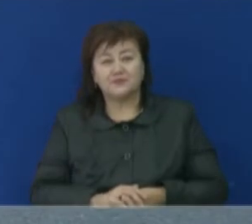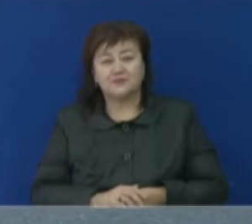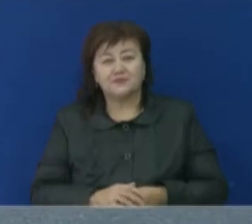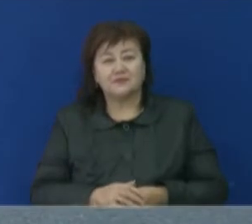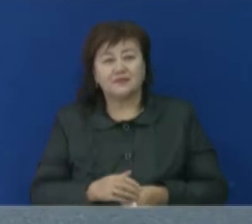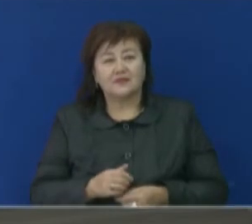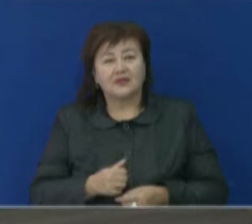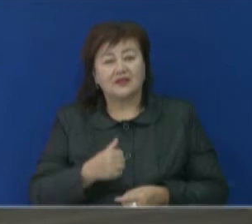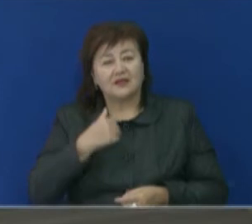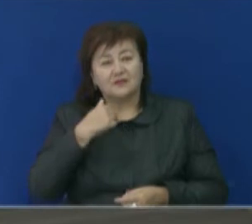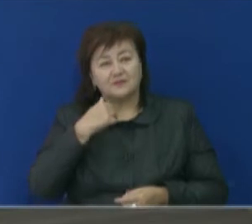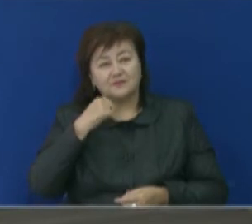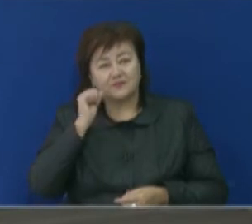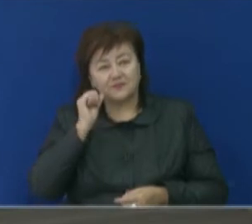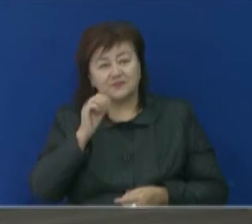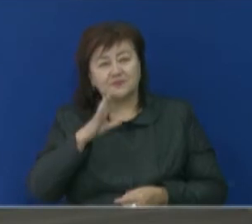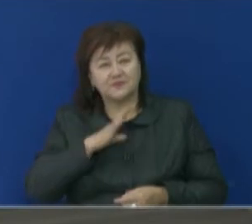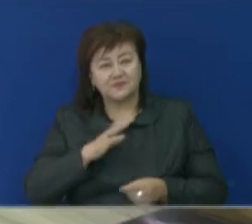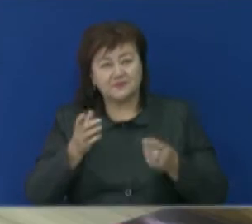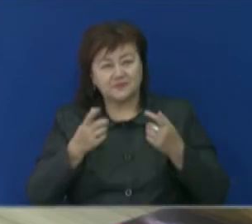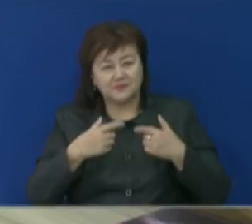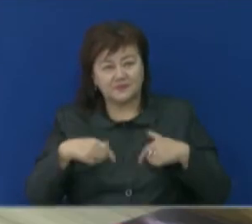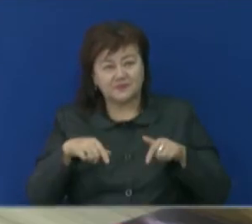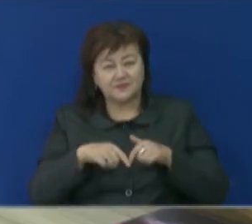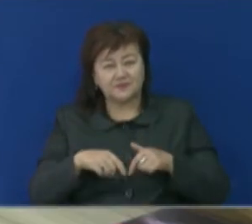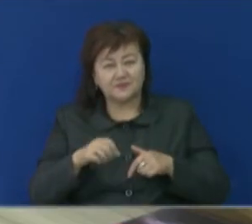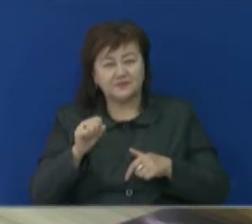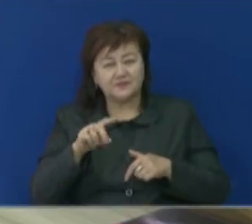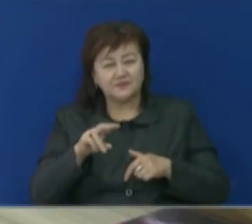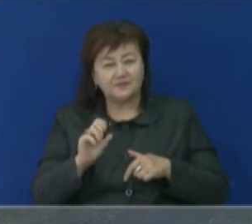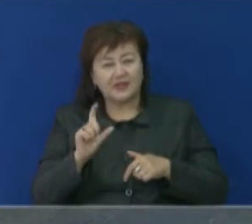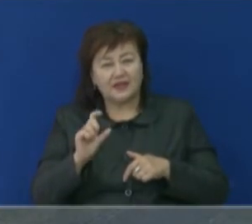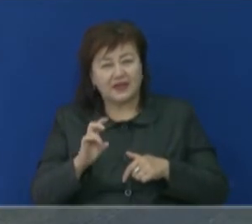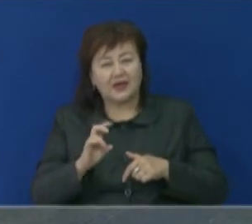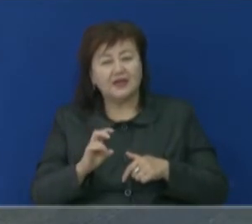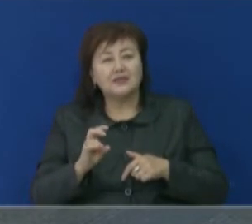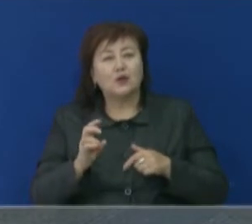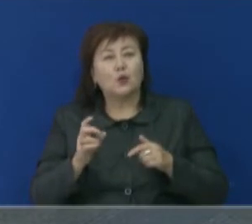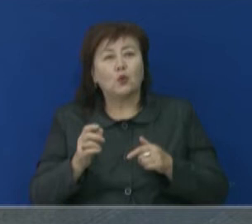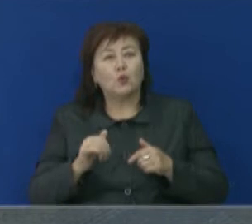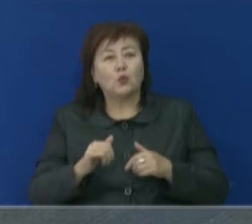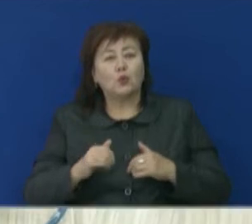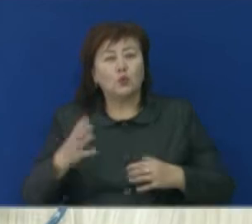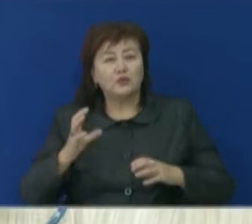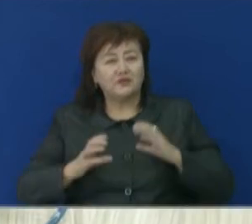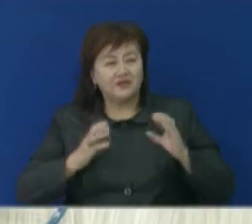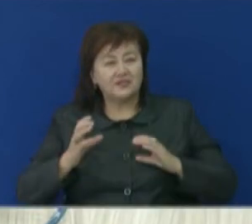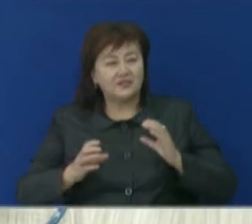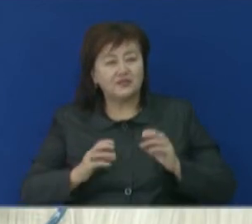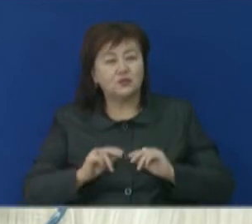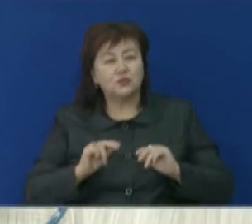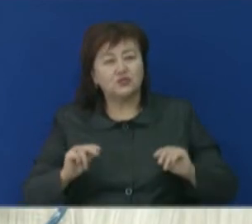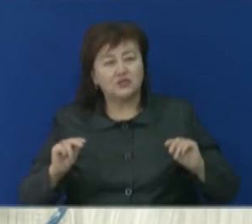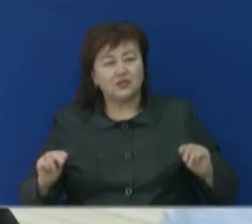кеше ультрамарафонның басталуына байланысты Алихан Бөкейхан университетінде пресс-конференция өтті. Оған оқу орнының студенттері, ұстаздық құрам